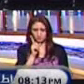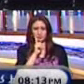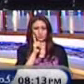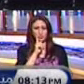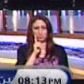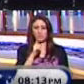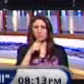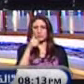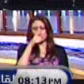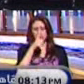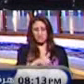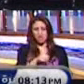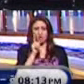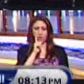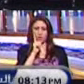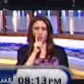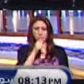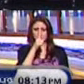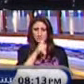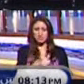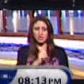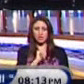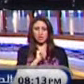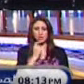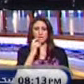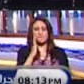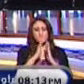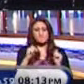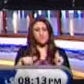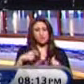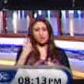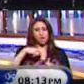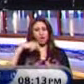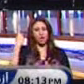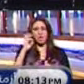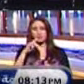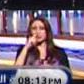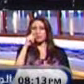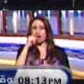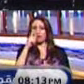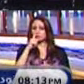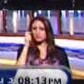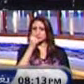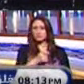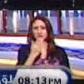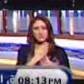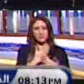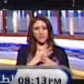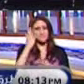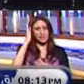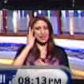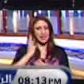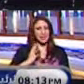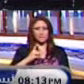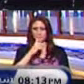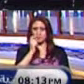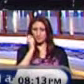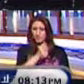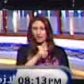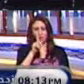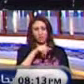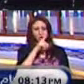مكلومة ابنها، وأن يكون المصريين ما لهمش كرامة ولا يعني ولا قيمة خارج بلدهم،